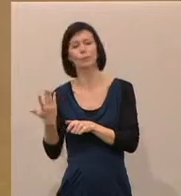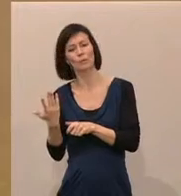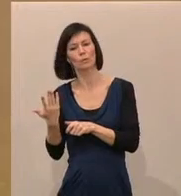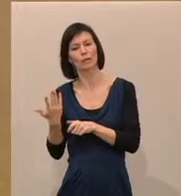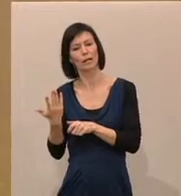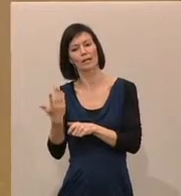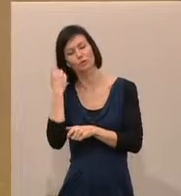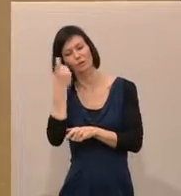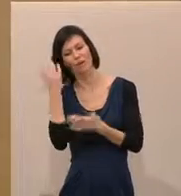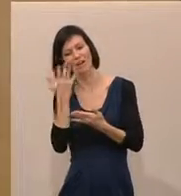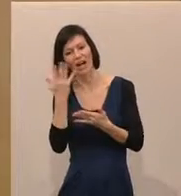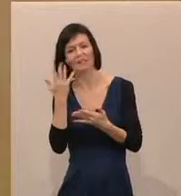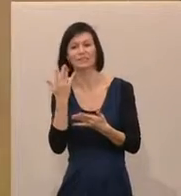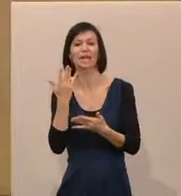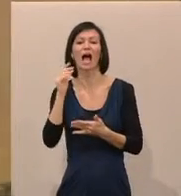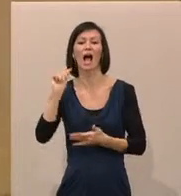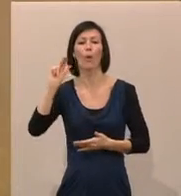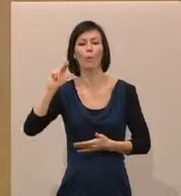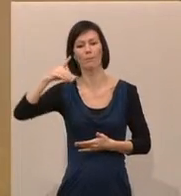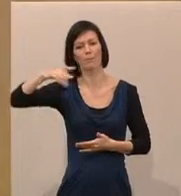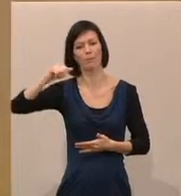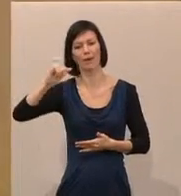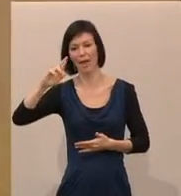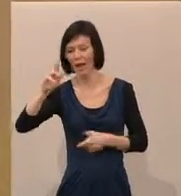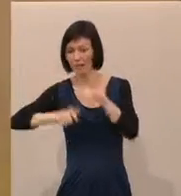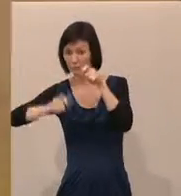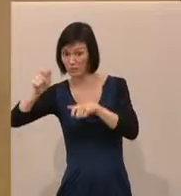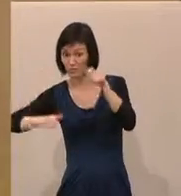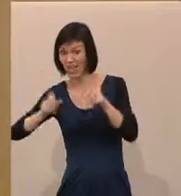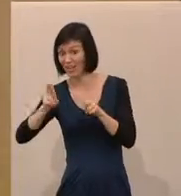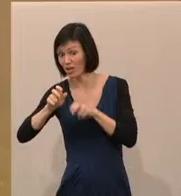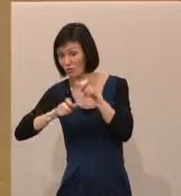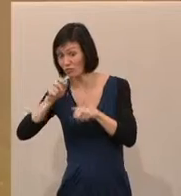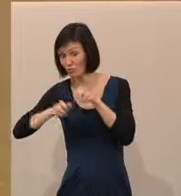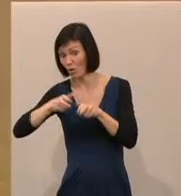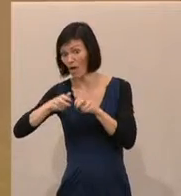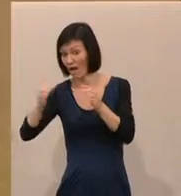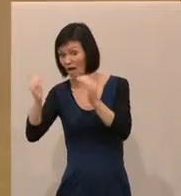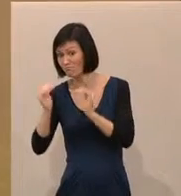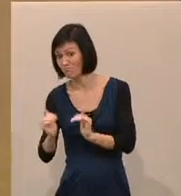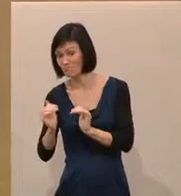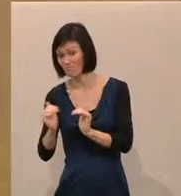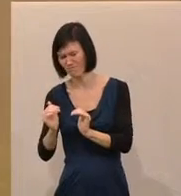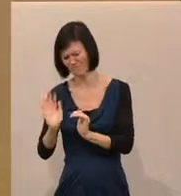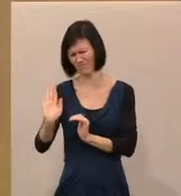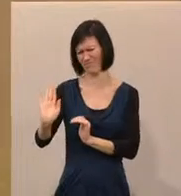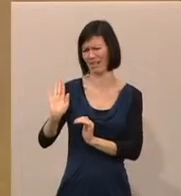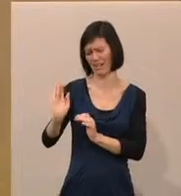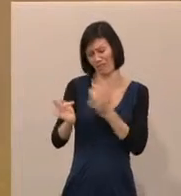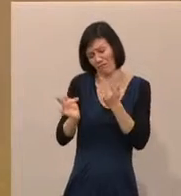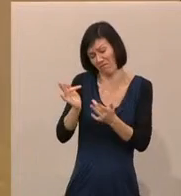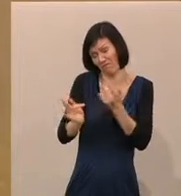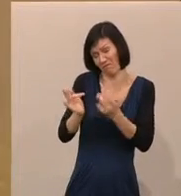steuerlich absetzen kann. Nein, das ist nicht mein Weltbild. Das ist vielleicht ein Teil, der in Ihren Reihen und in